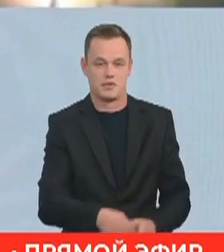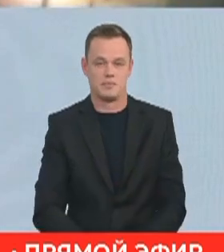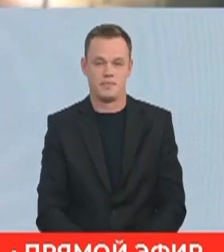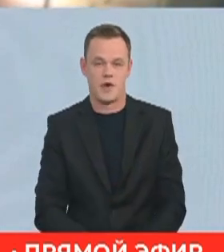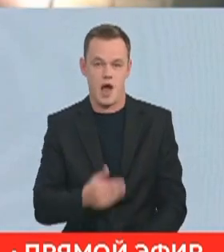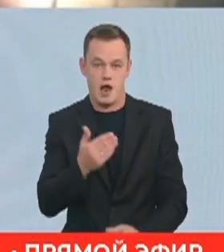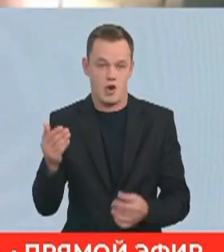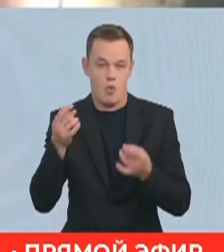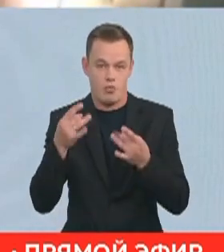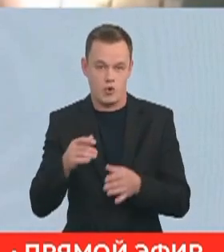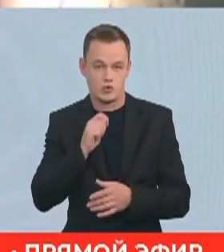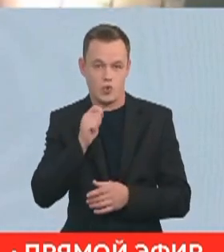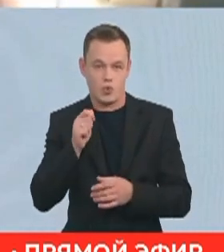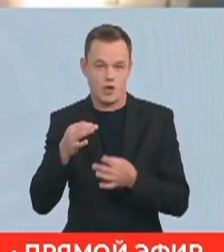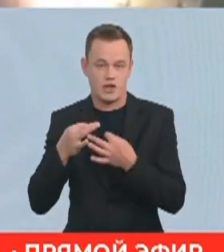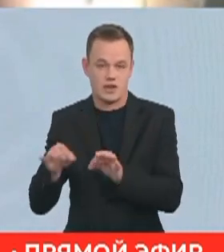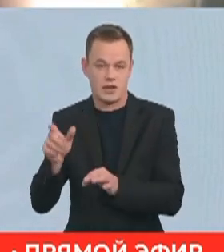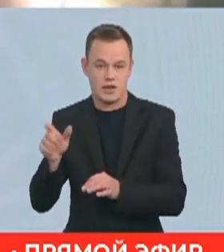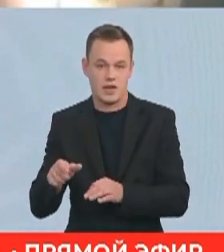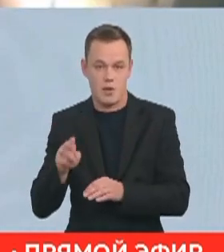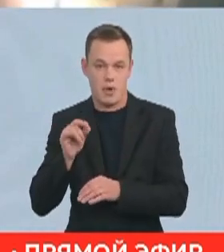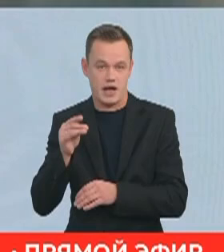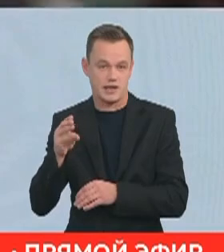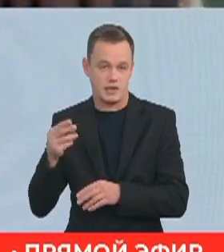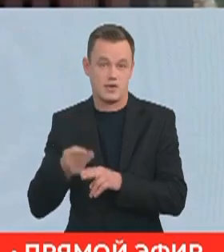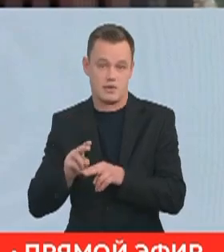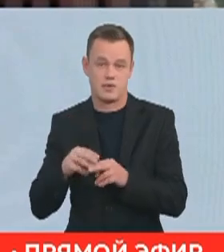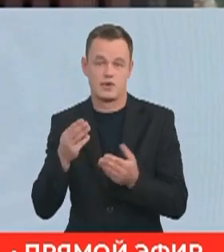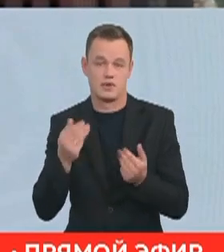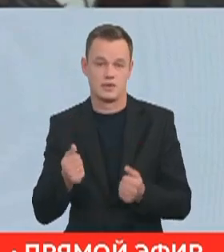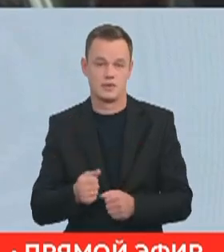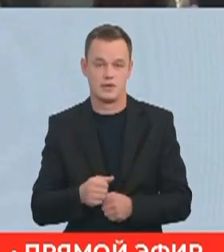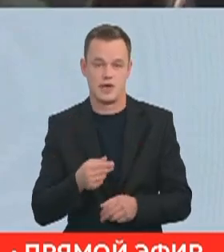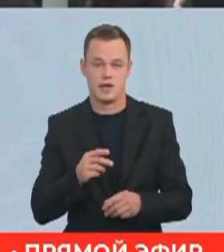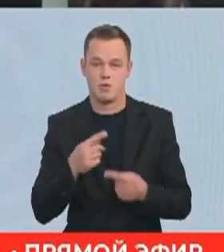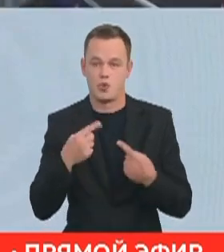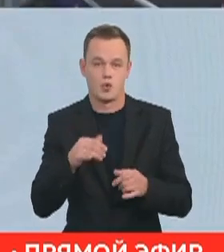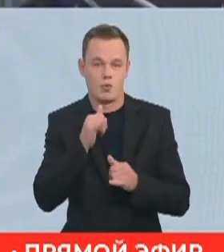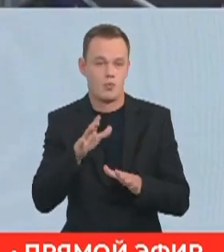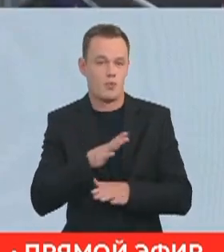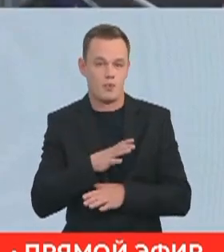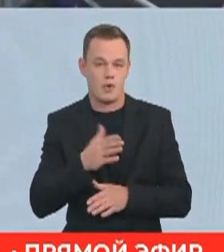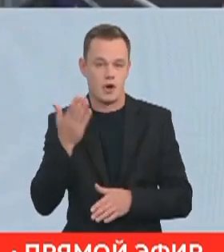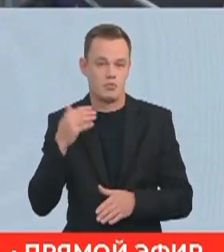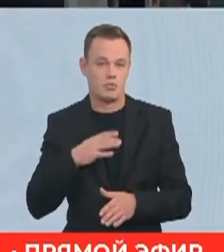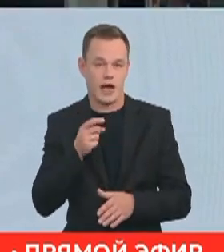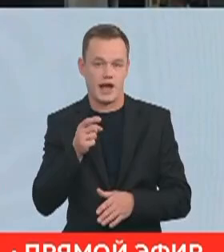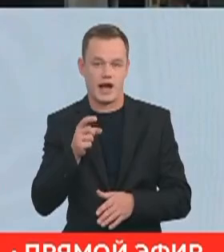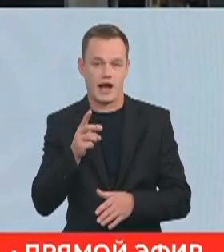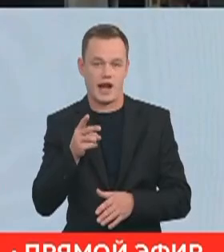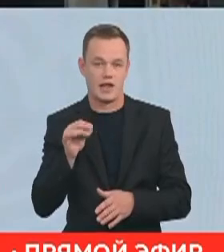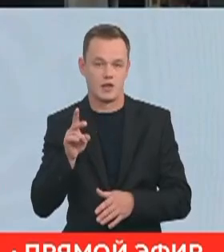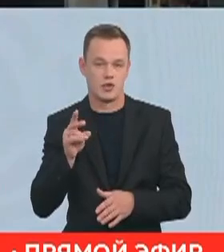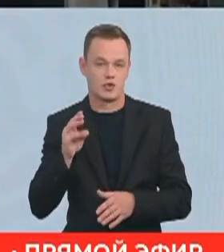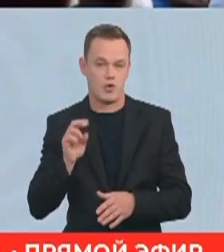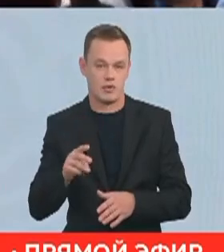Они просто рупор демократической партии. Именно так. И никак иначе. Бывший госсекретарь Хиллари Клинтон призвала